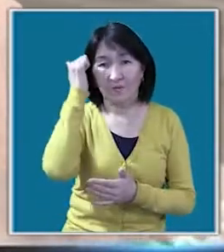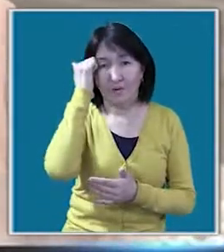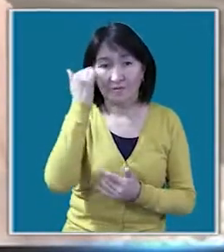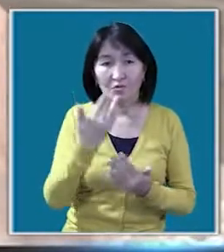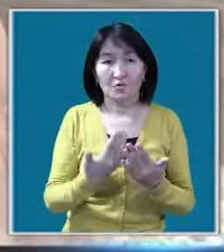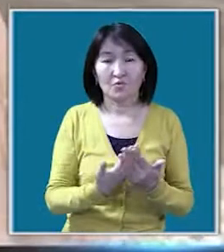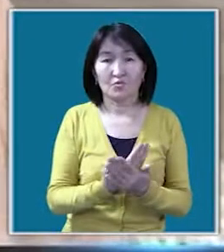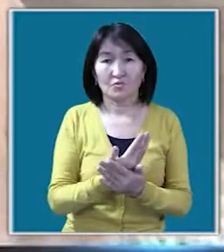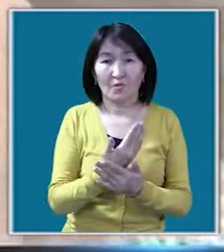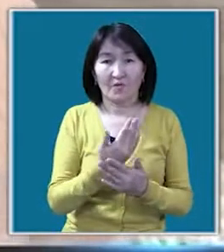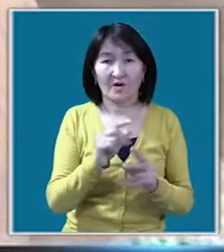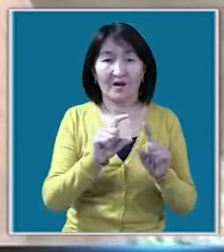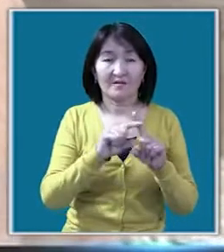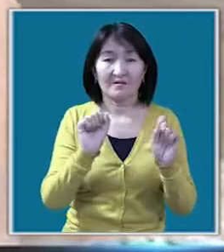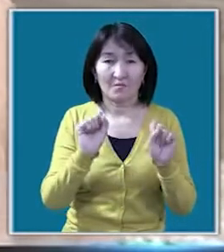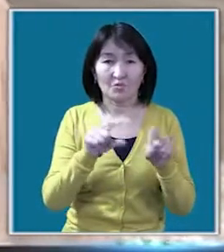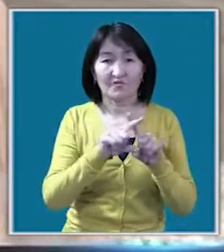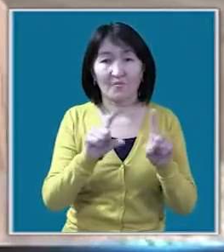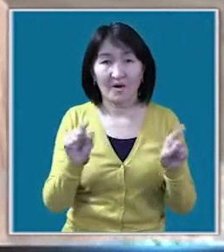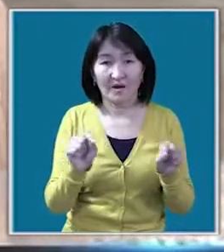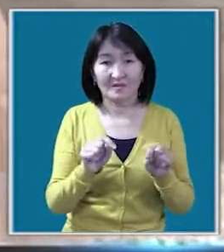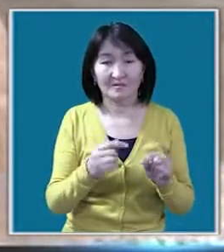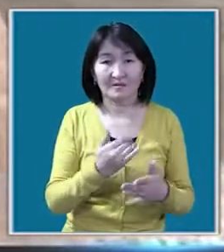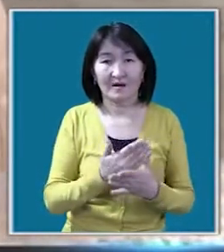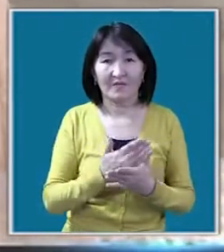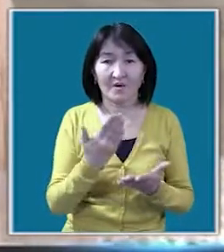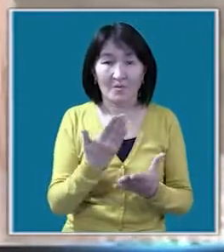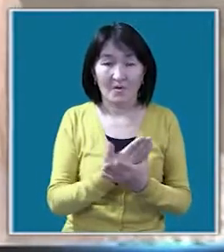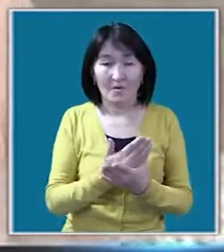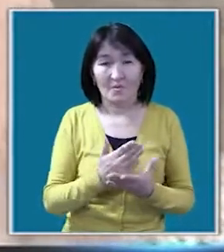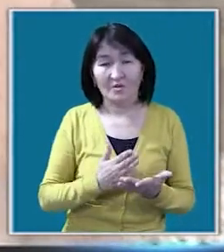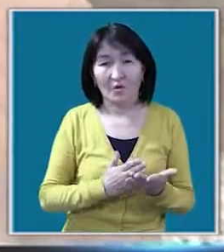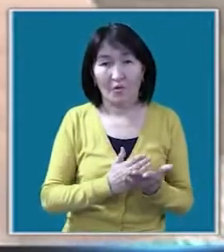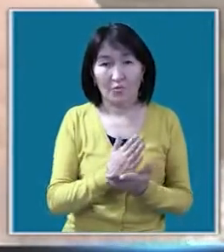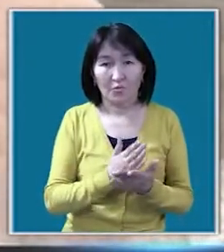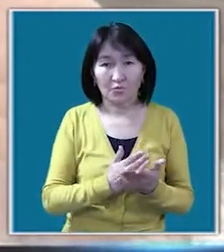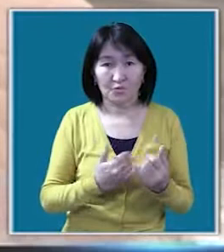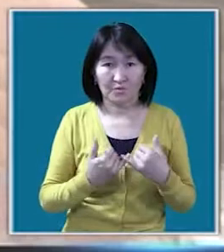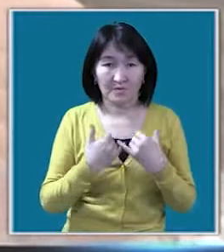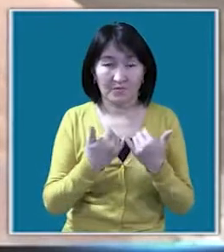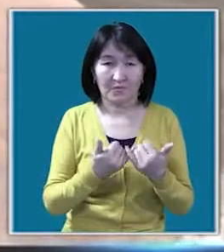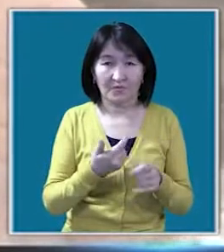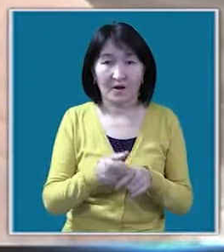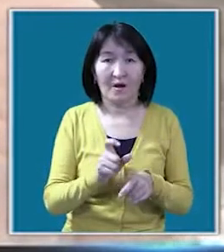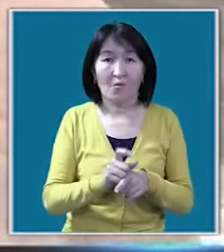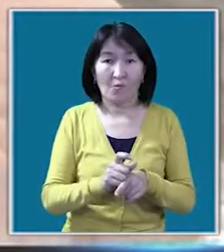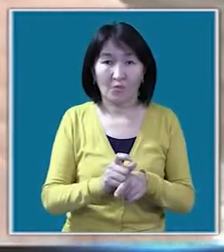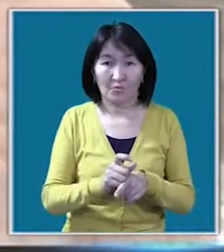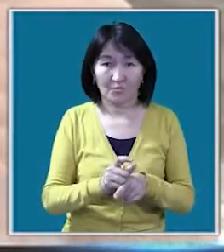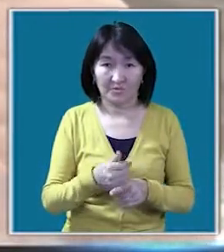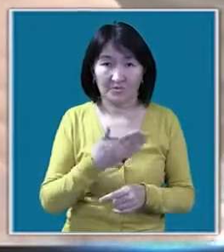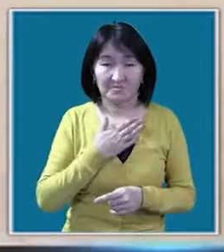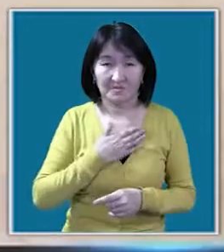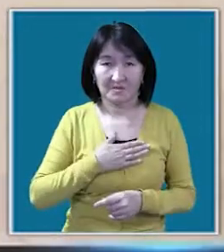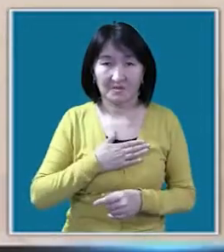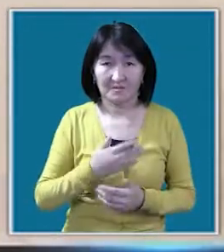дүкендердегі қызмет көрсету сапасының деңгейі де өскен, жақсы әсер қалдырады. Осының барлығы үшін президентіміз Нұрсұлтан Назарбаевқа алғыс айту